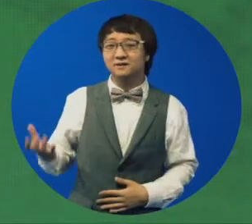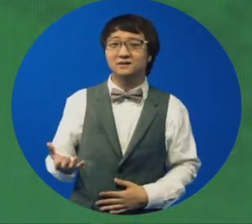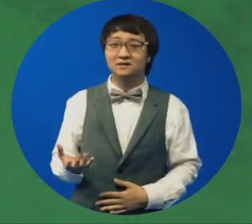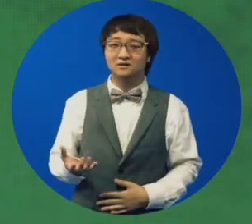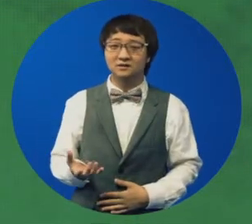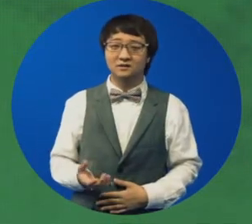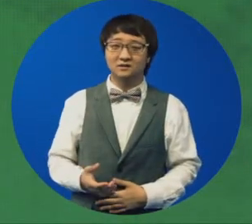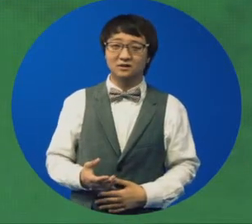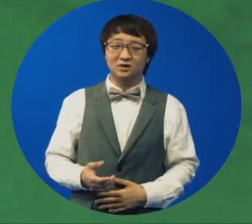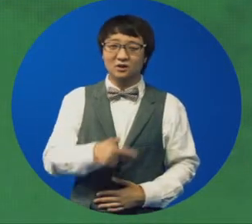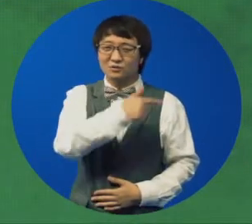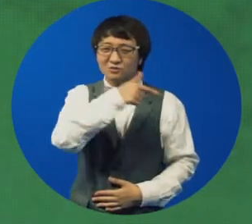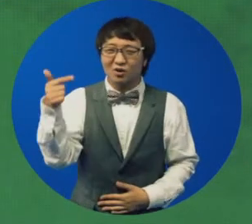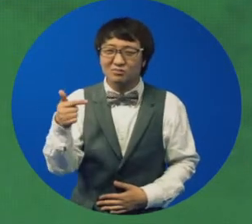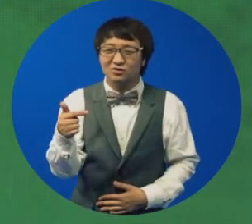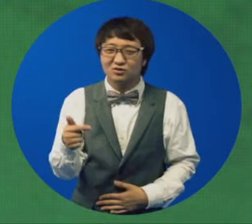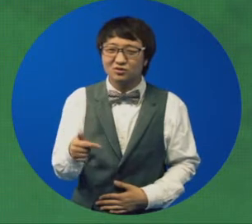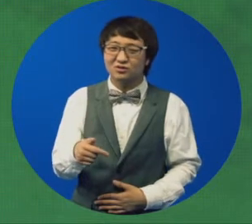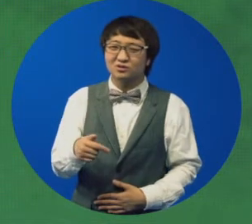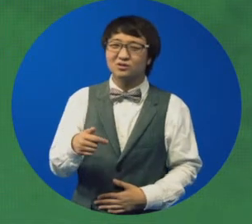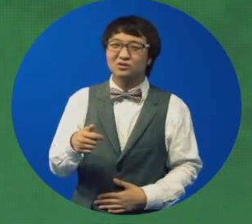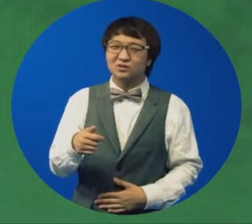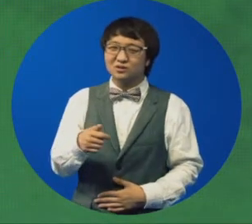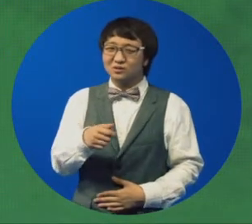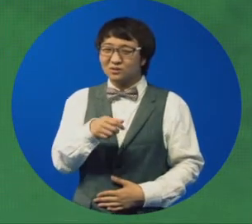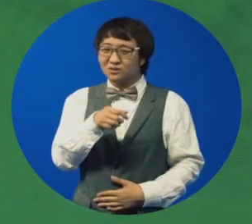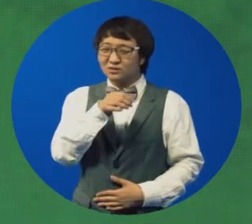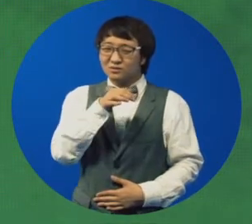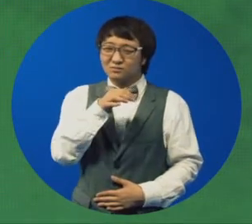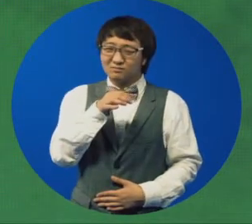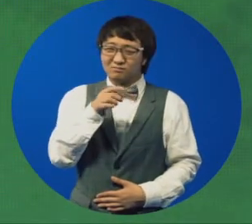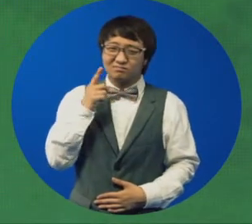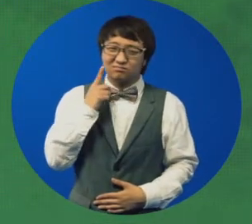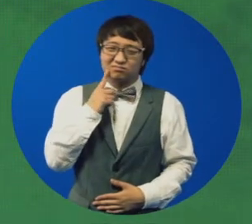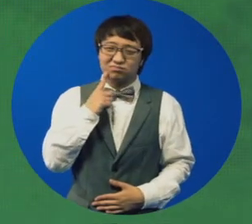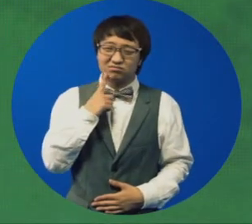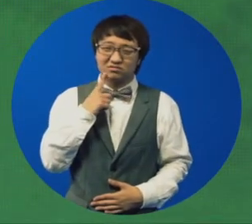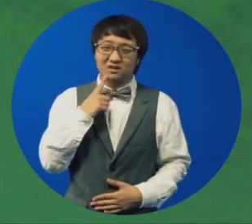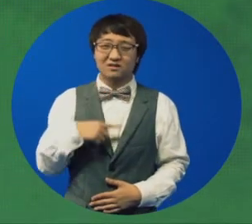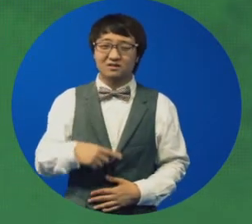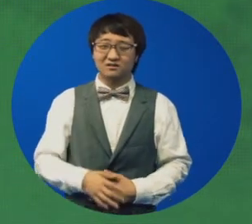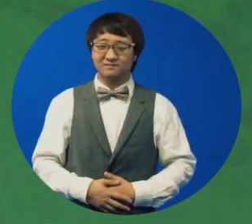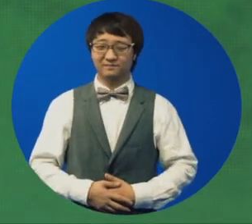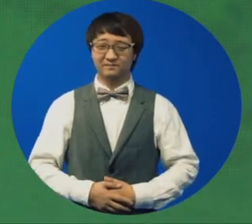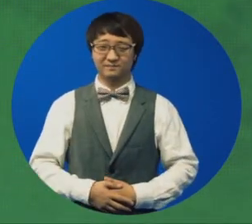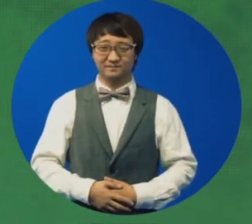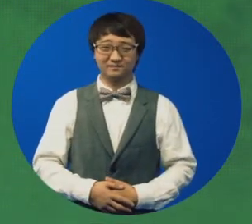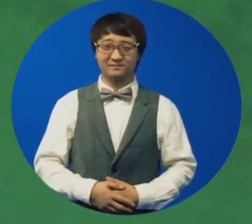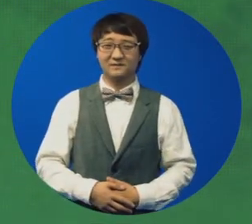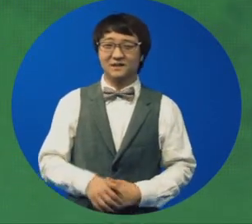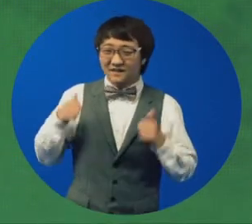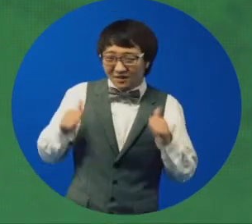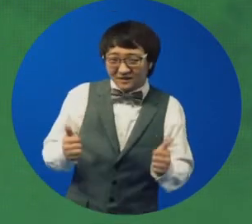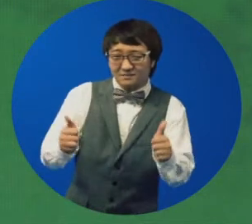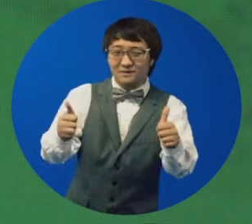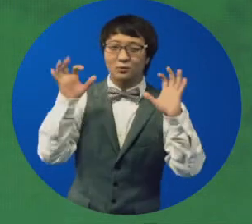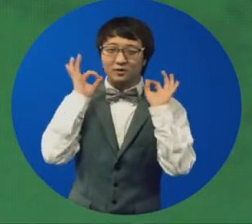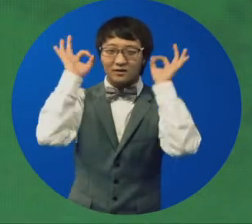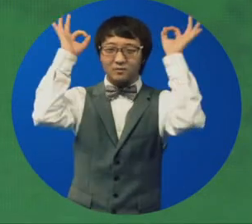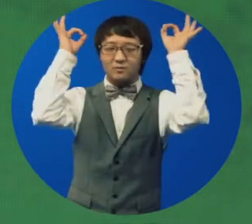너무 불쌍해요. 제가 후배 목사들을 볼 때 그렇게 열심히 노력하고 그렇게 열심히 살아도